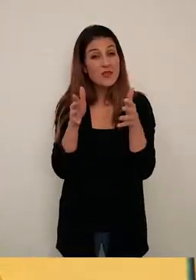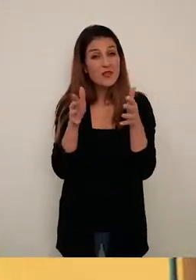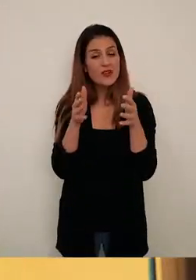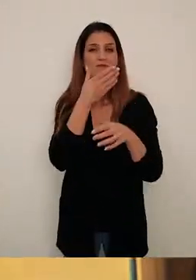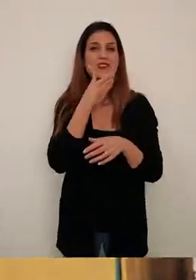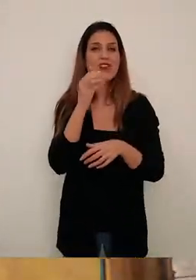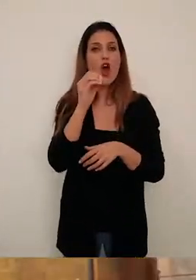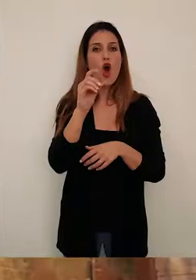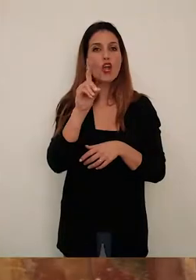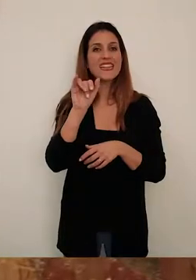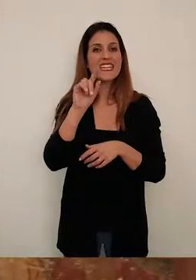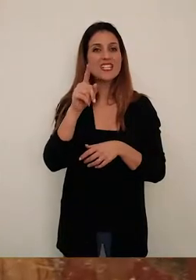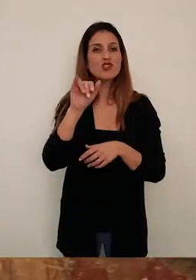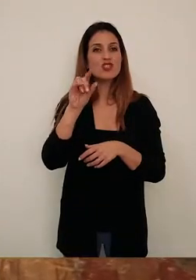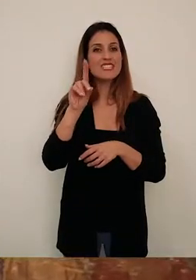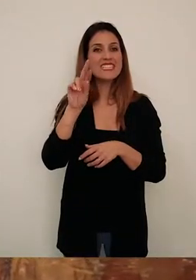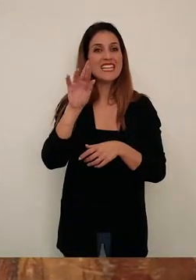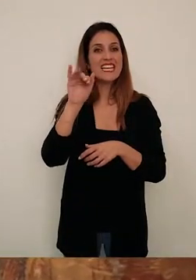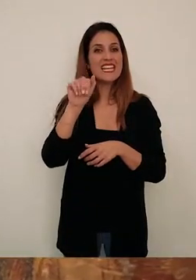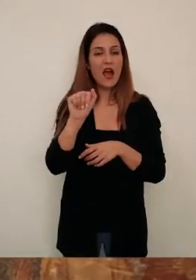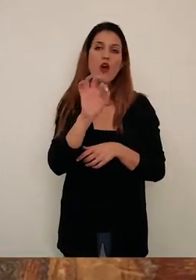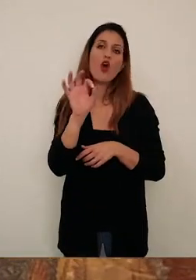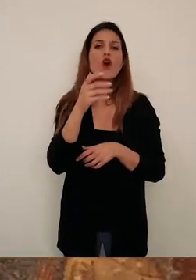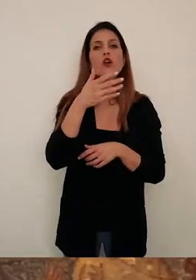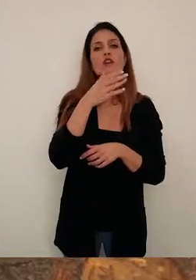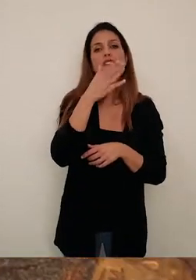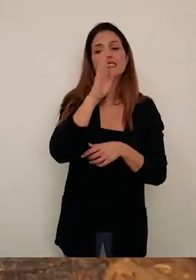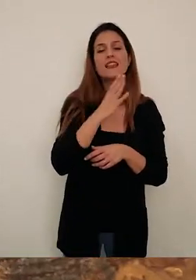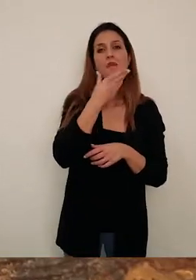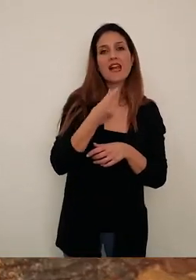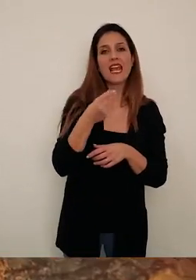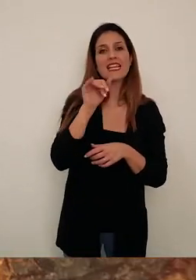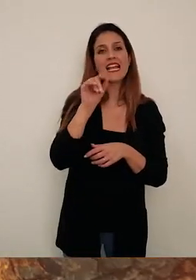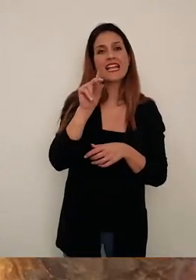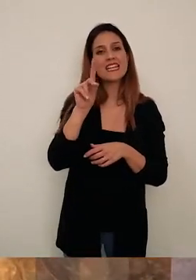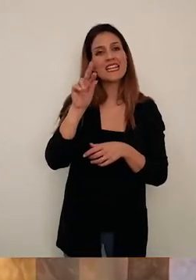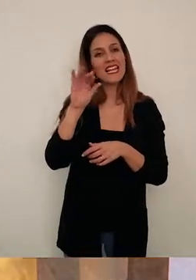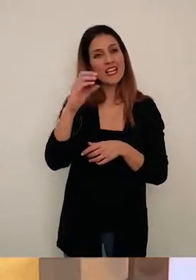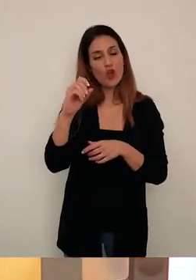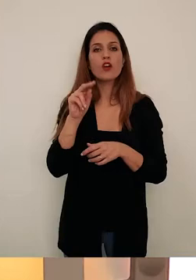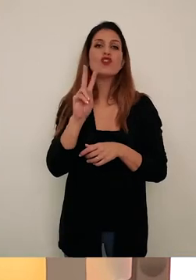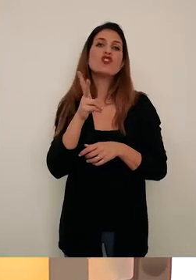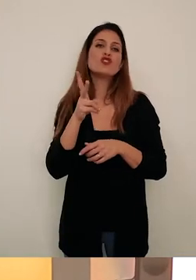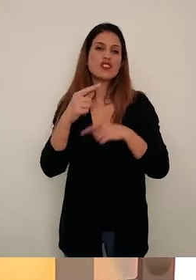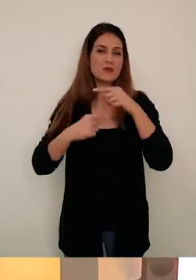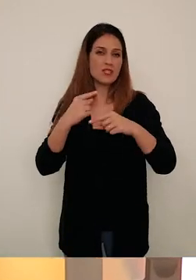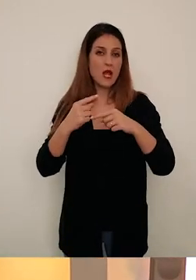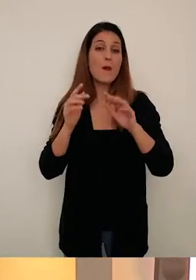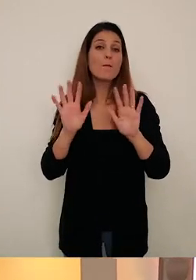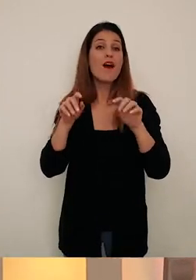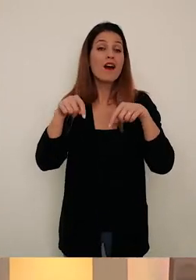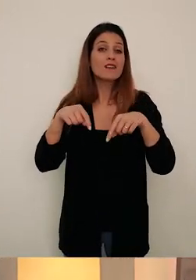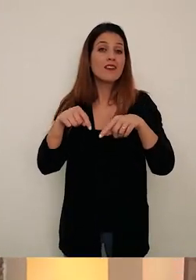La chiesetta, in onore della Madonna dell'Odigitria, o Santa Maria del Lidro, risale al XII secolo, ma di essa